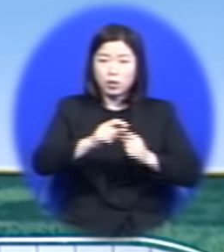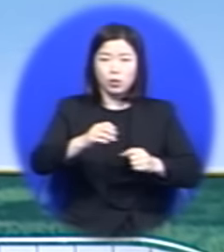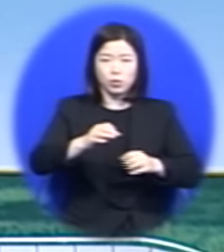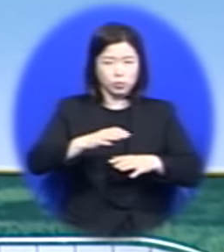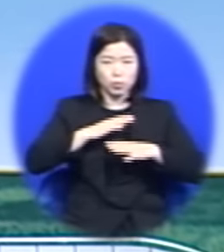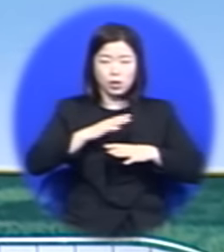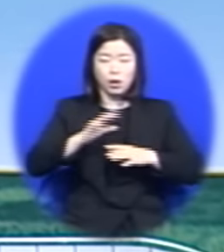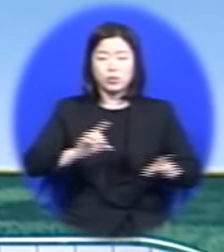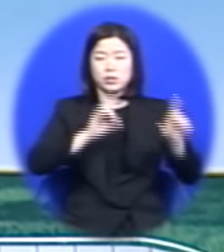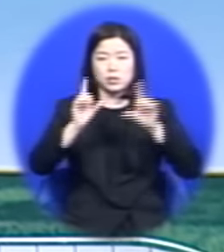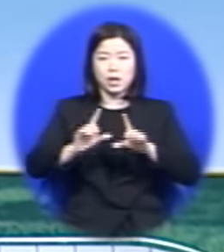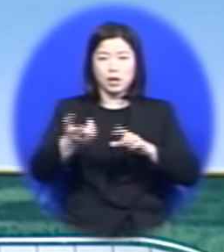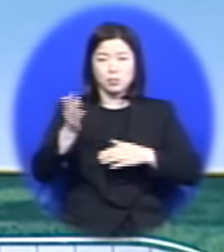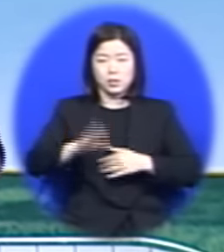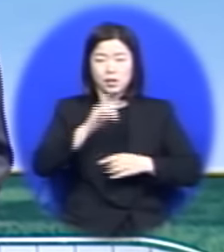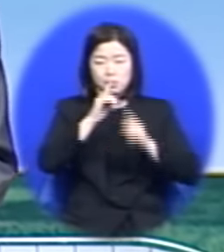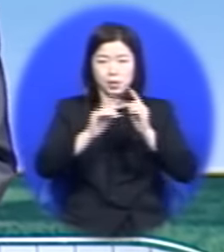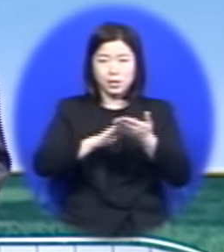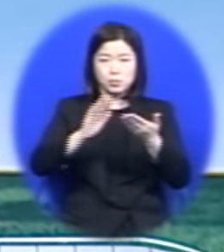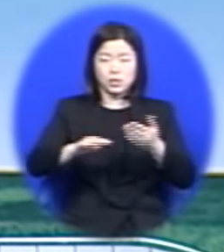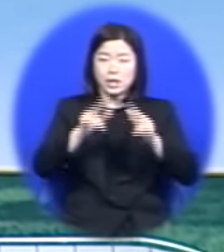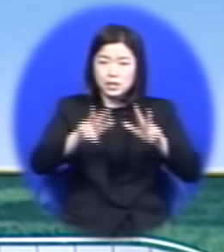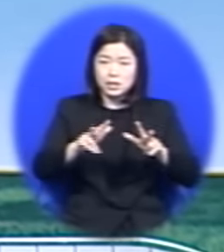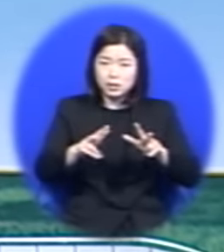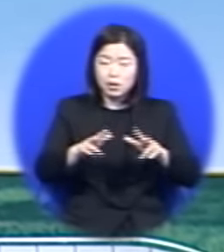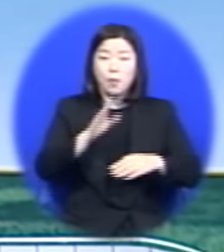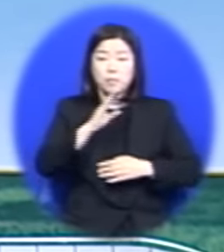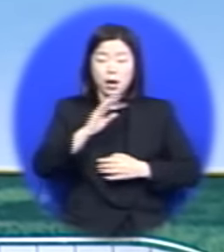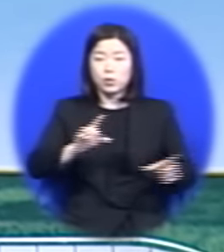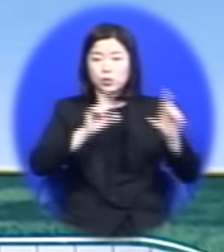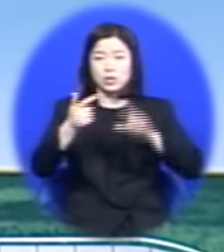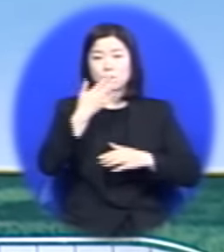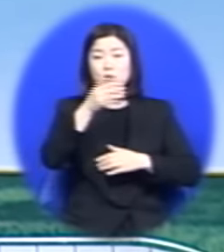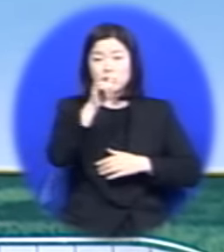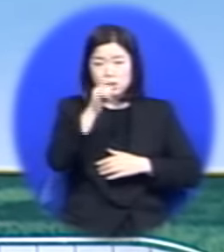삶인데 말입니다. 지금 당장은 살 수 있는데 말입니다.